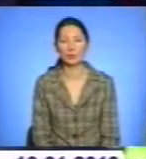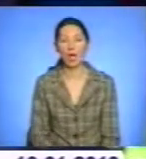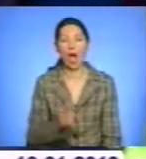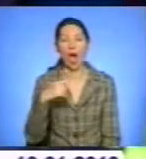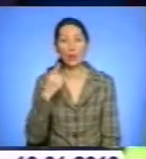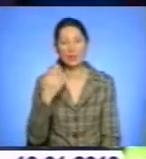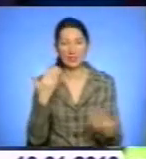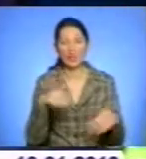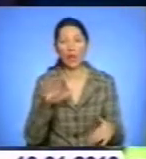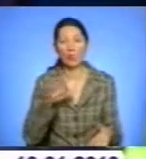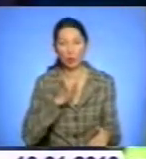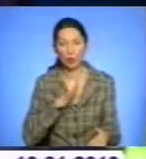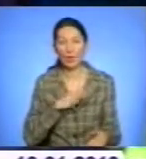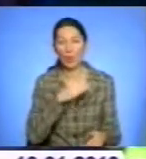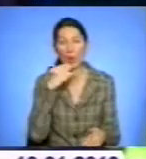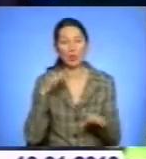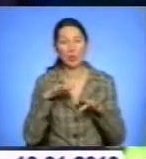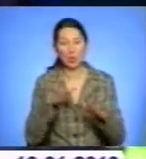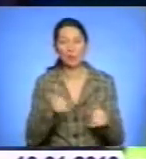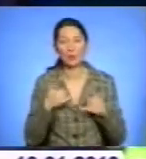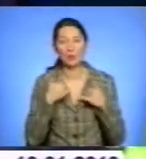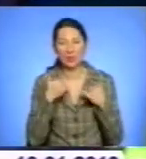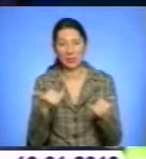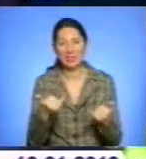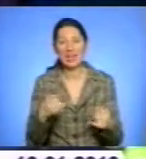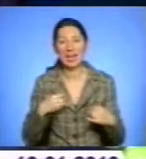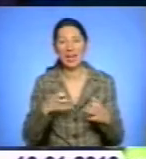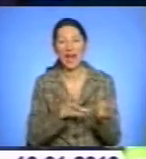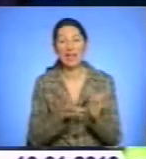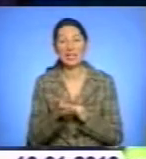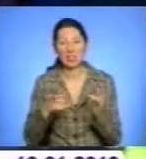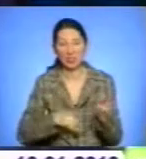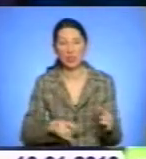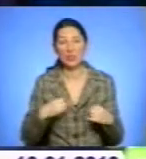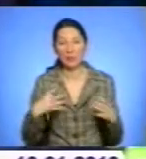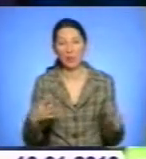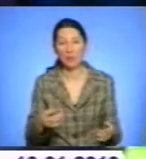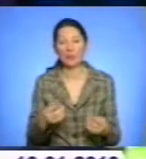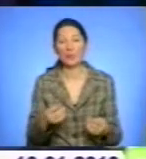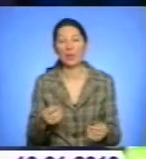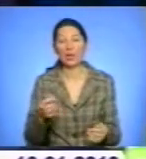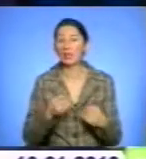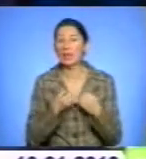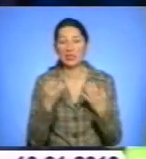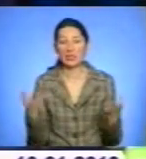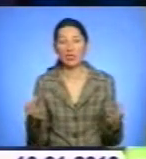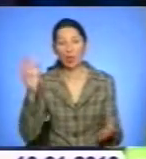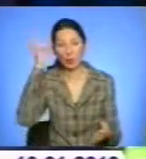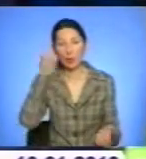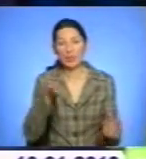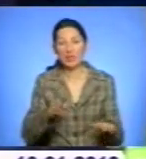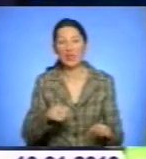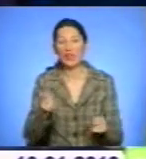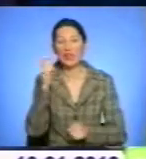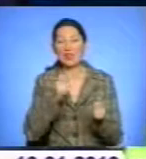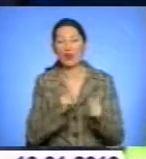Області уже відбулося чимало заходів, присвячених різдвяним святам. Та, ймовірно, найяскравіший спогад залишив фестиваль «Куті», під час